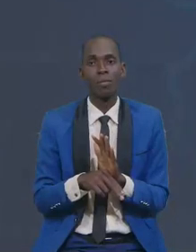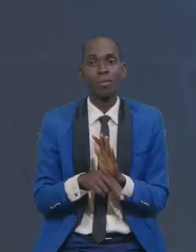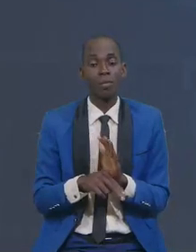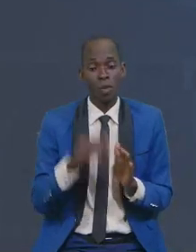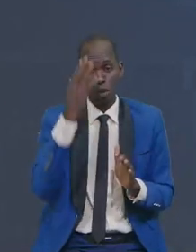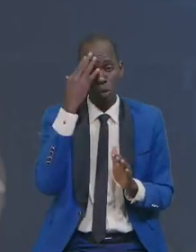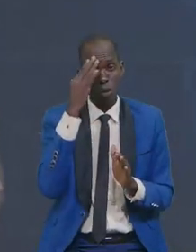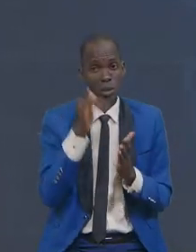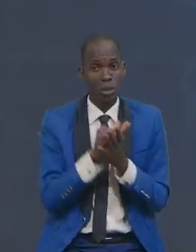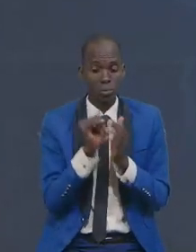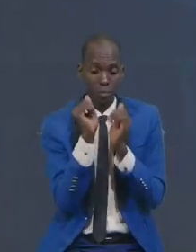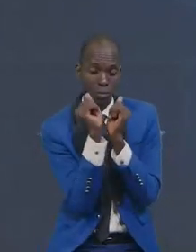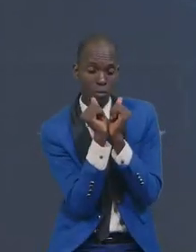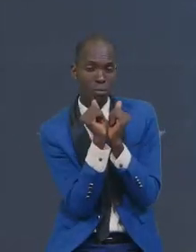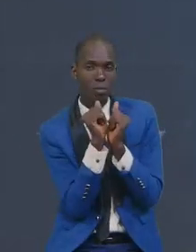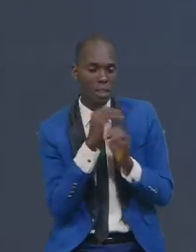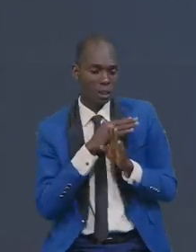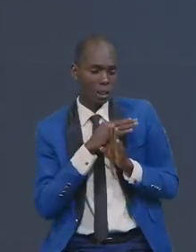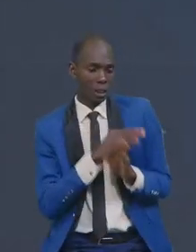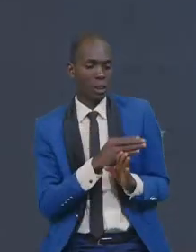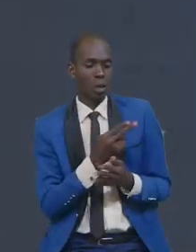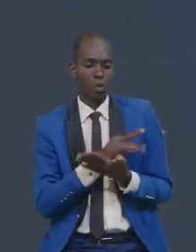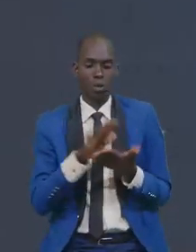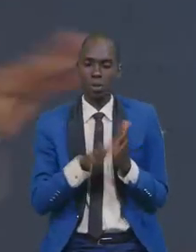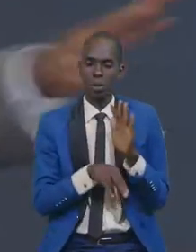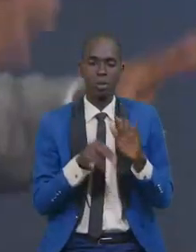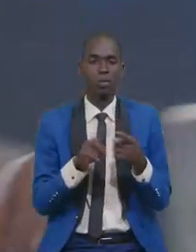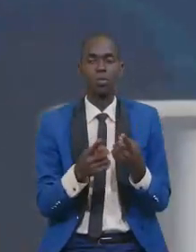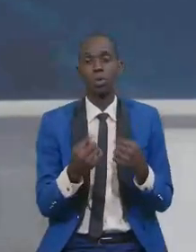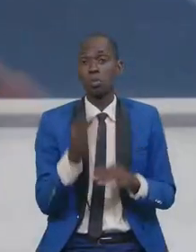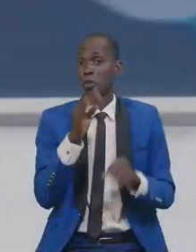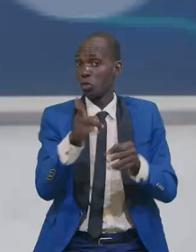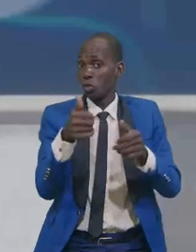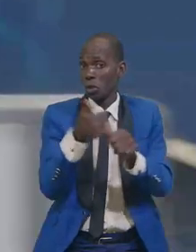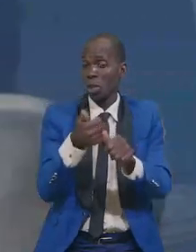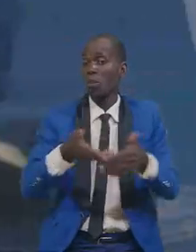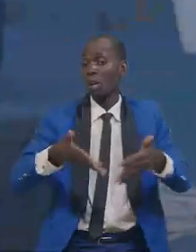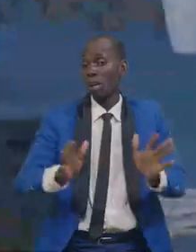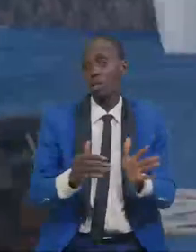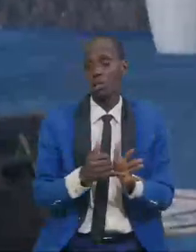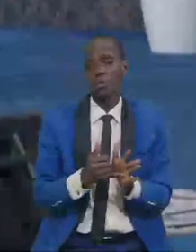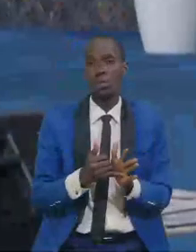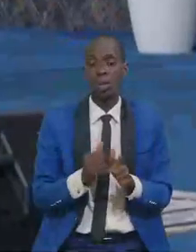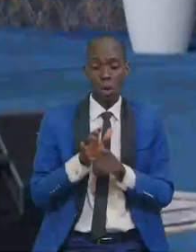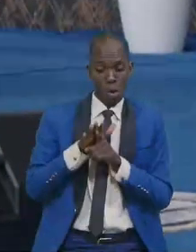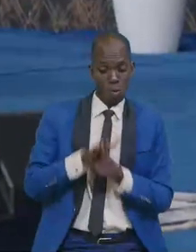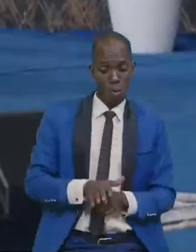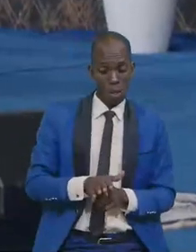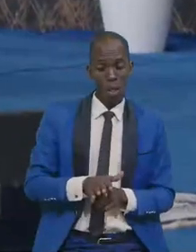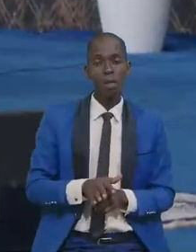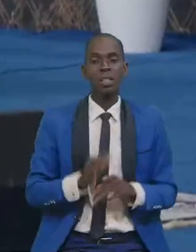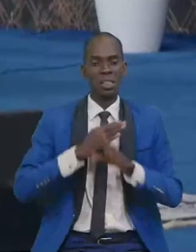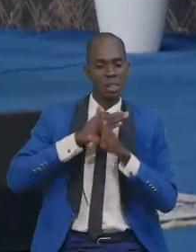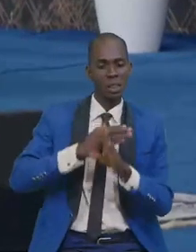savez, la servitude empêche la sainteté. Si vous la permettez, l'oppression empêche la